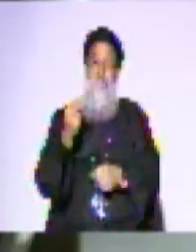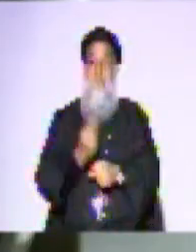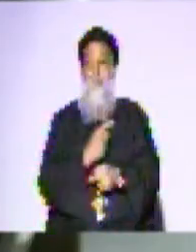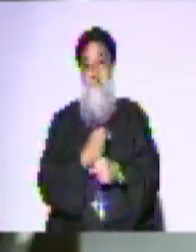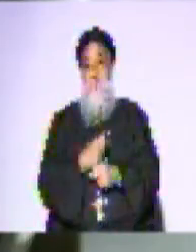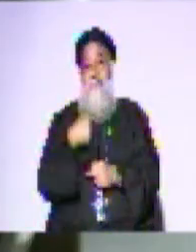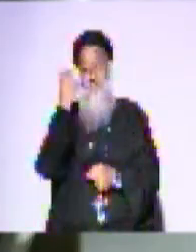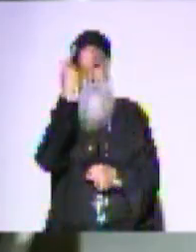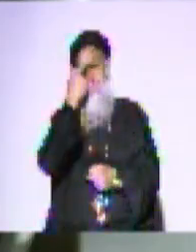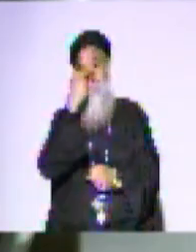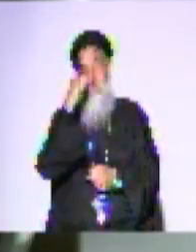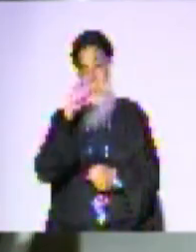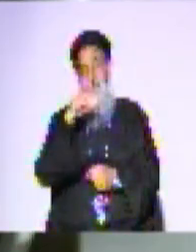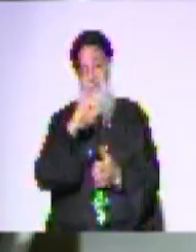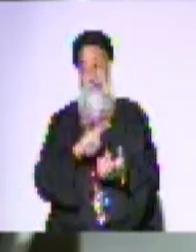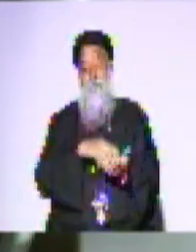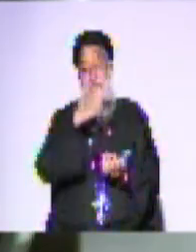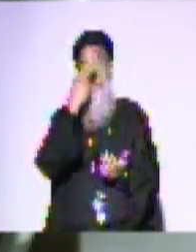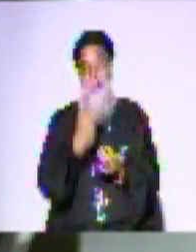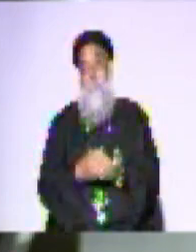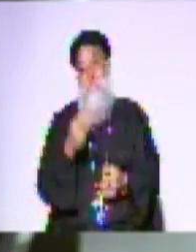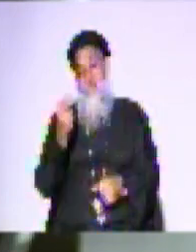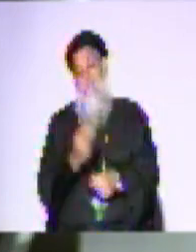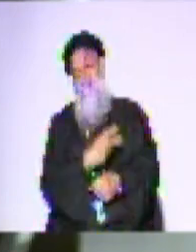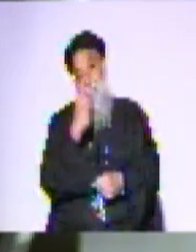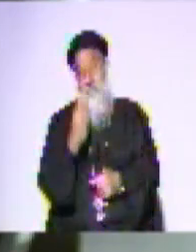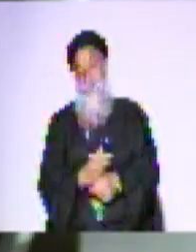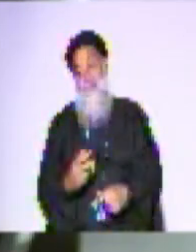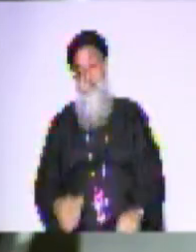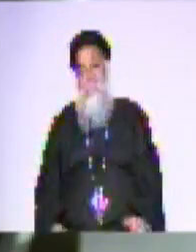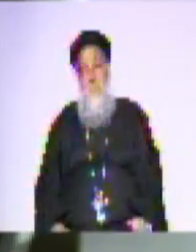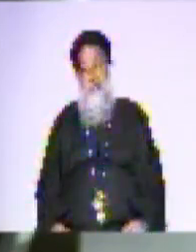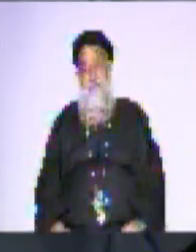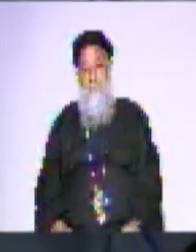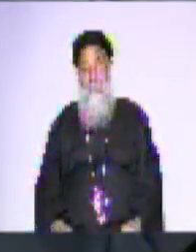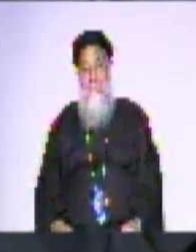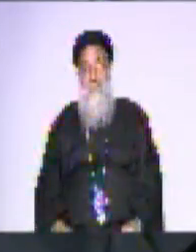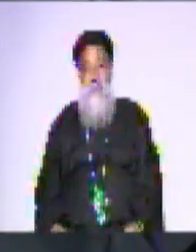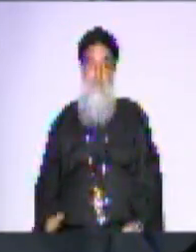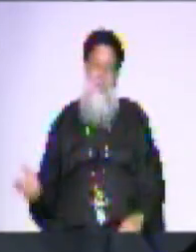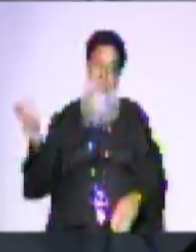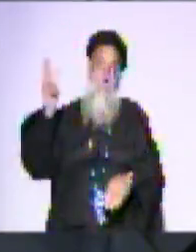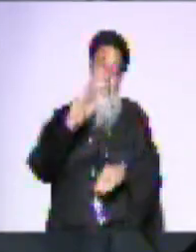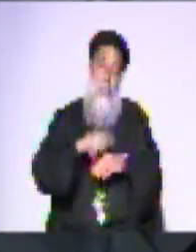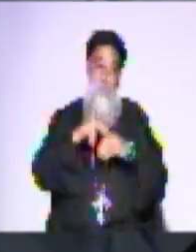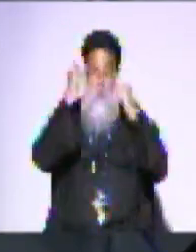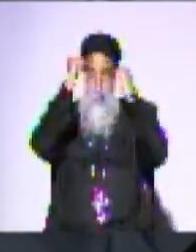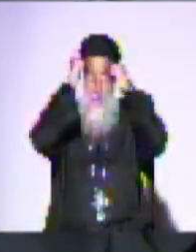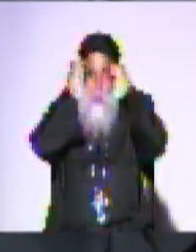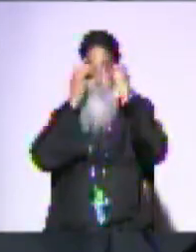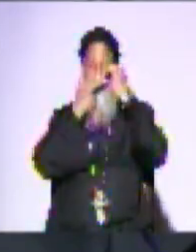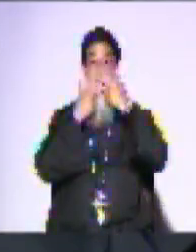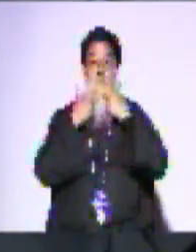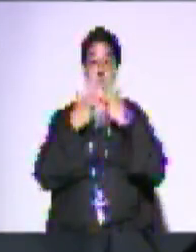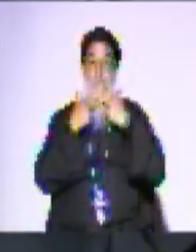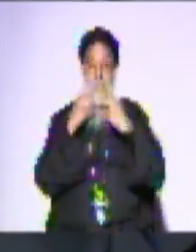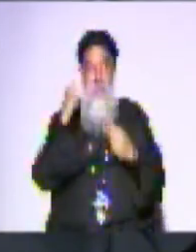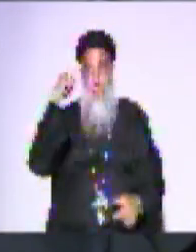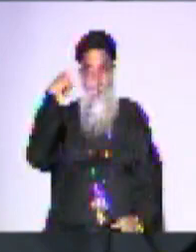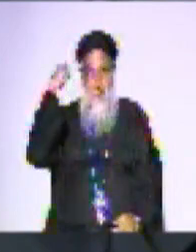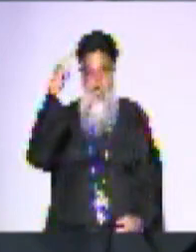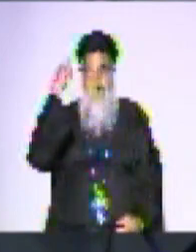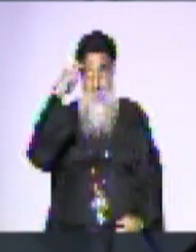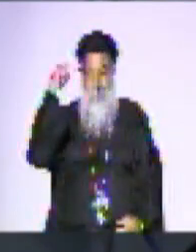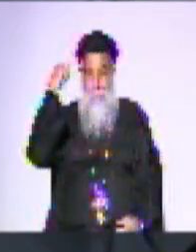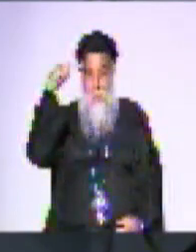ربنا، سقطوا من هذه الصورة يعني. وكذلك حتى برضو التوبة بتبدأ بالفكر، يعني كانت الشيطان